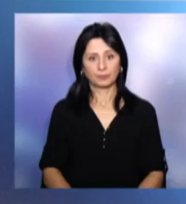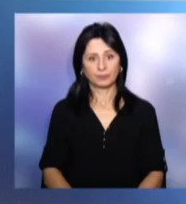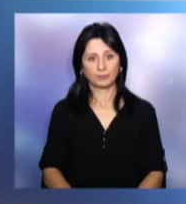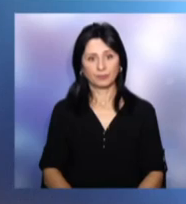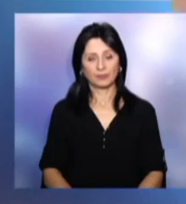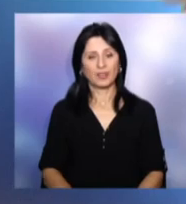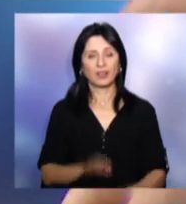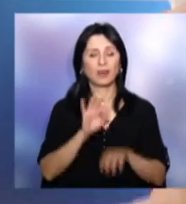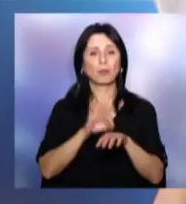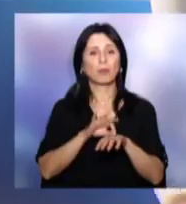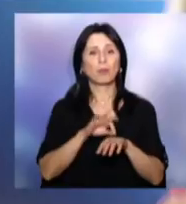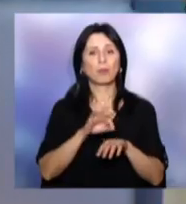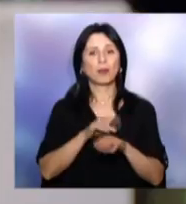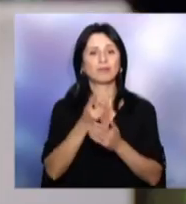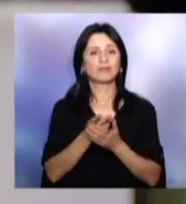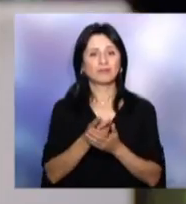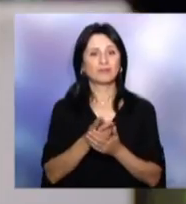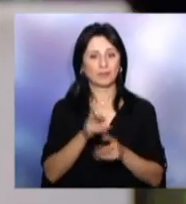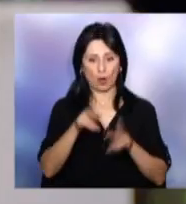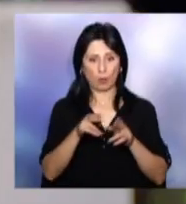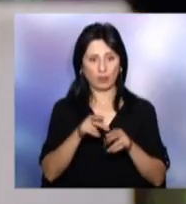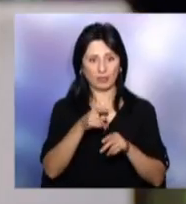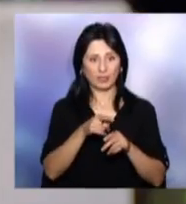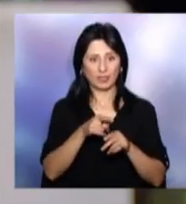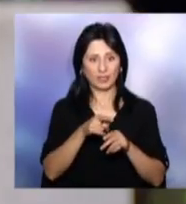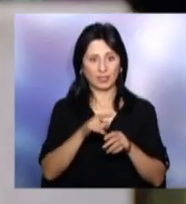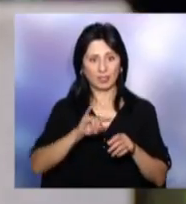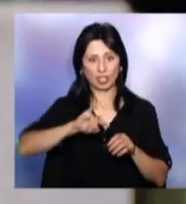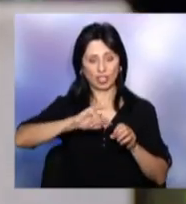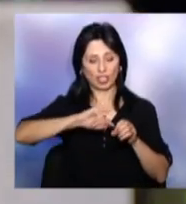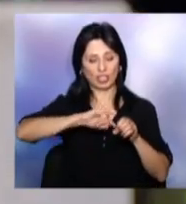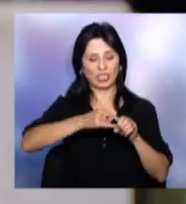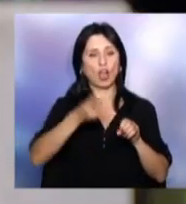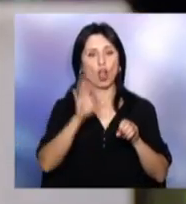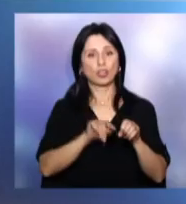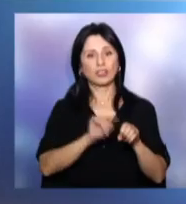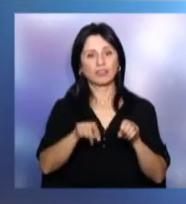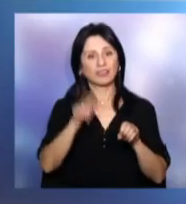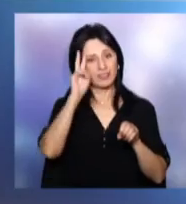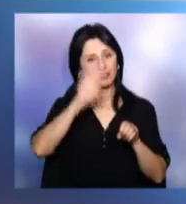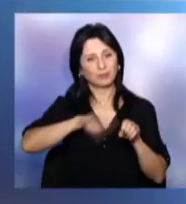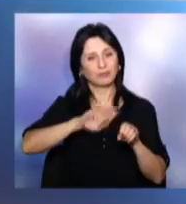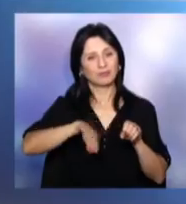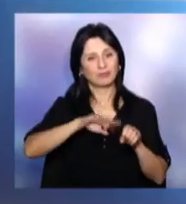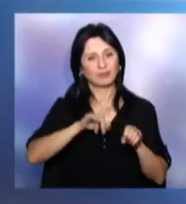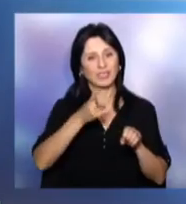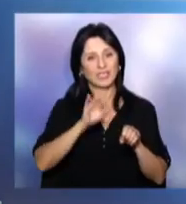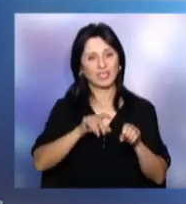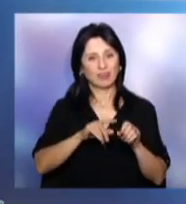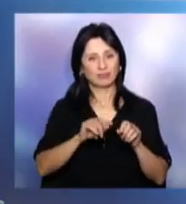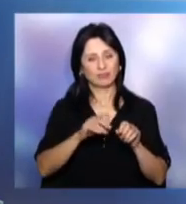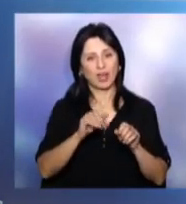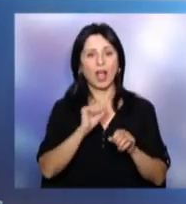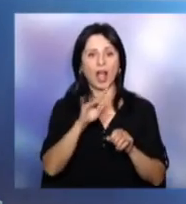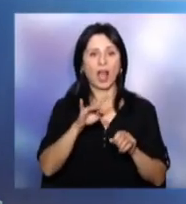მანანა, გითხარით, სტომა ეს არის ნახრეტი, მარტივად რომ ვთქვათ, ხვრელი, როგორც